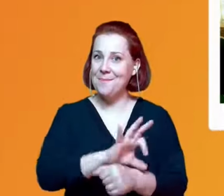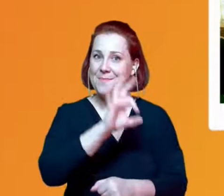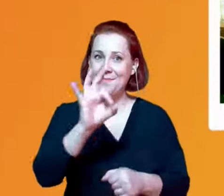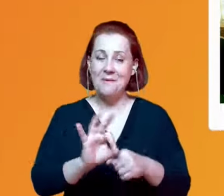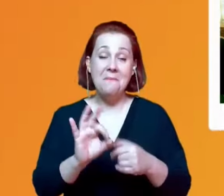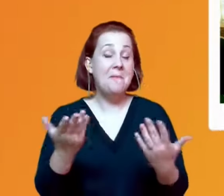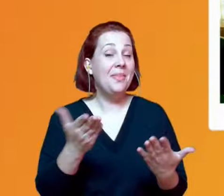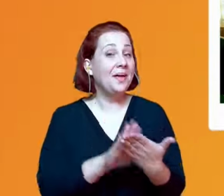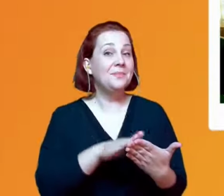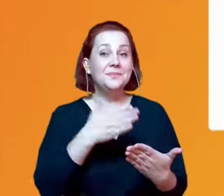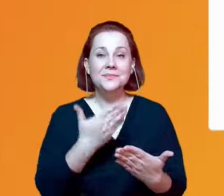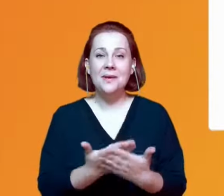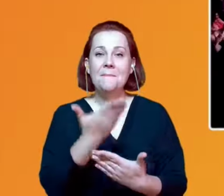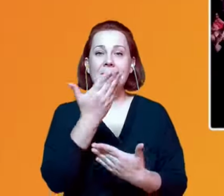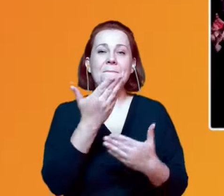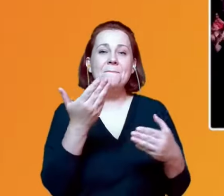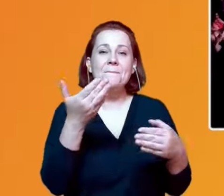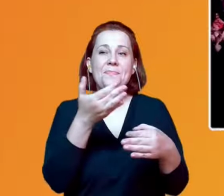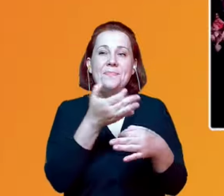na przykład mikro